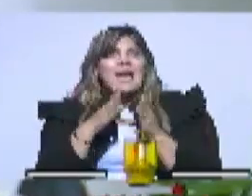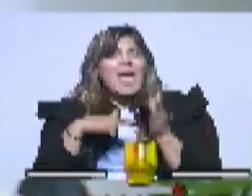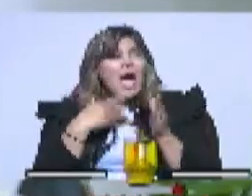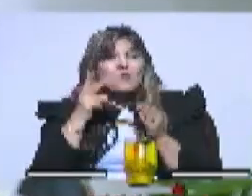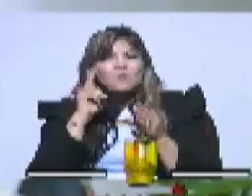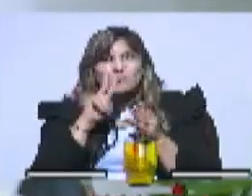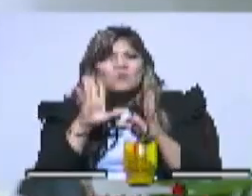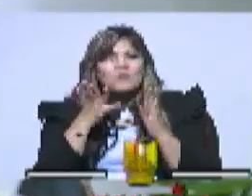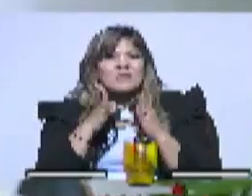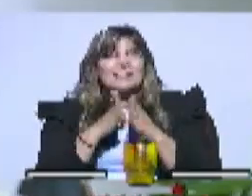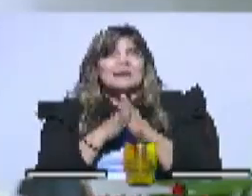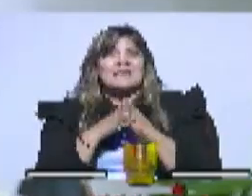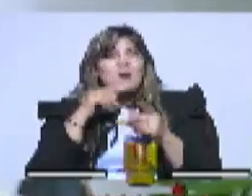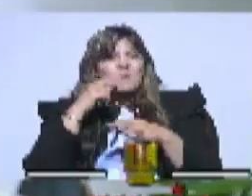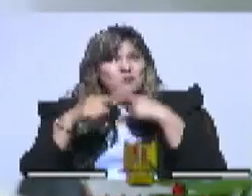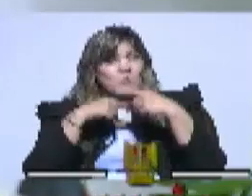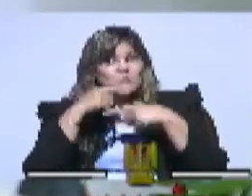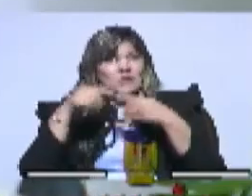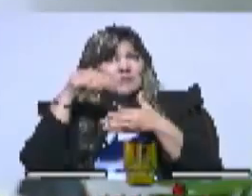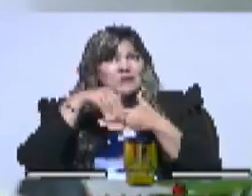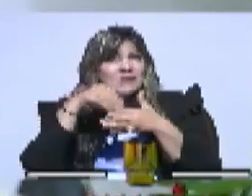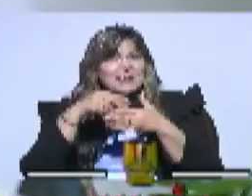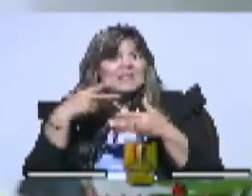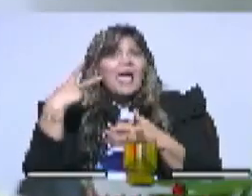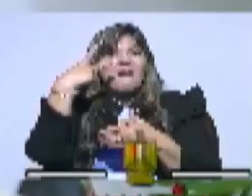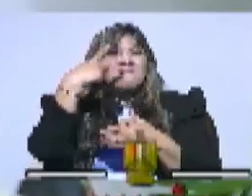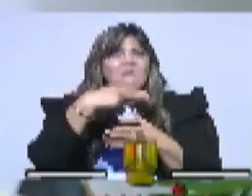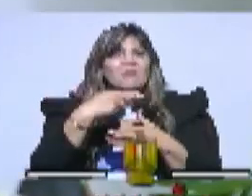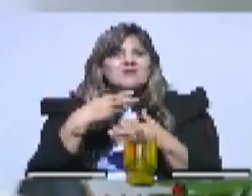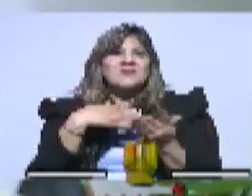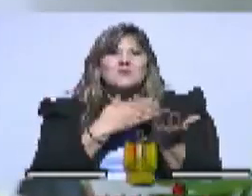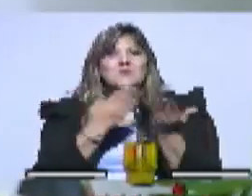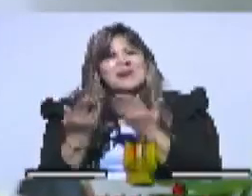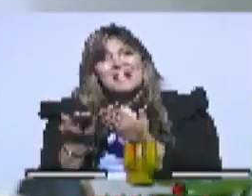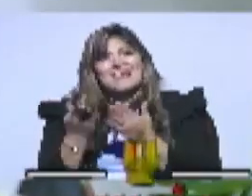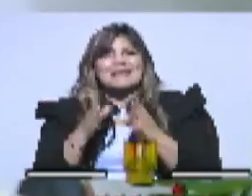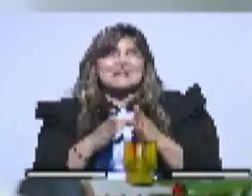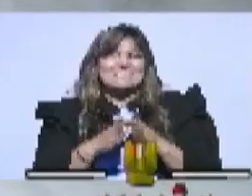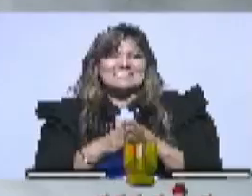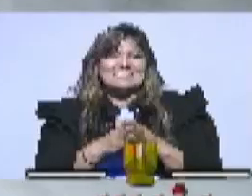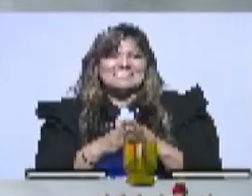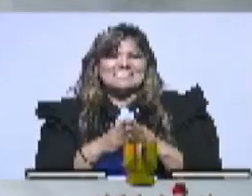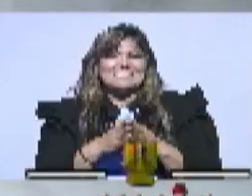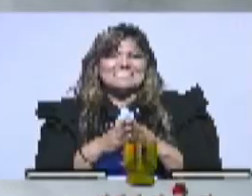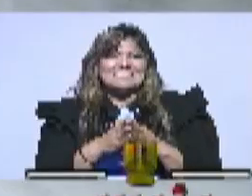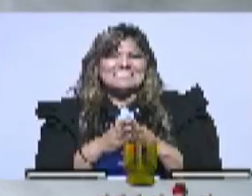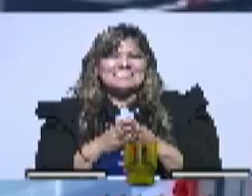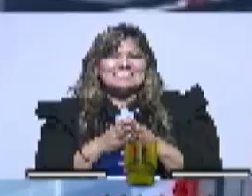مستمرين في تغطيتنا النهاردة، هنطلع لفاصل سريع ونرجع تاني نستكمل باقي تغطيتنا، خليكم معنا.